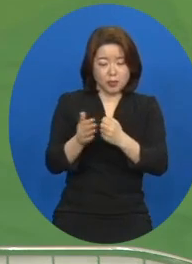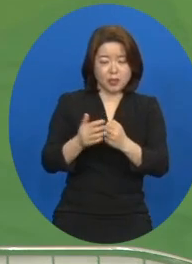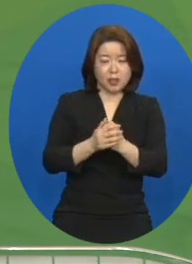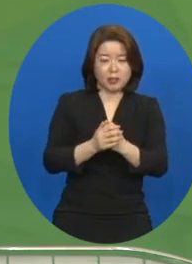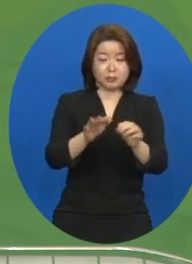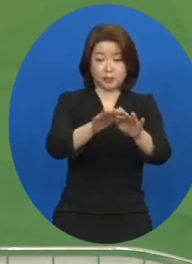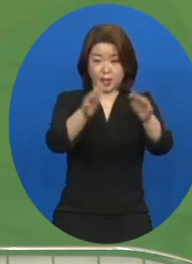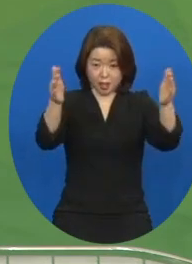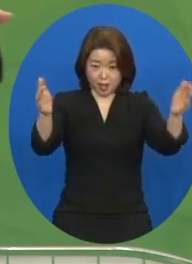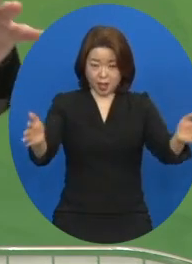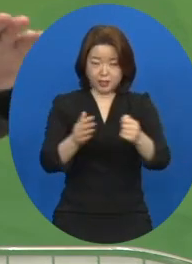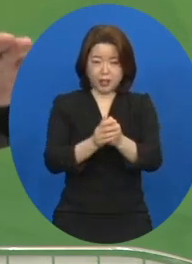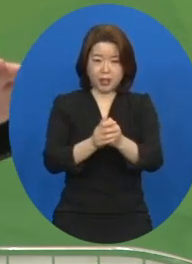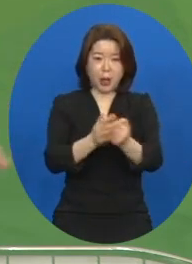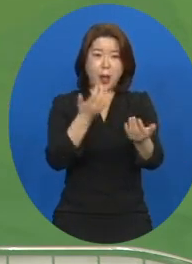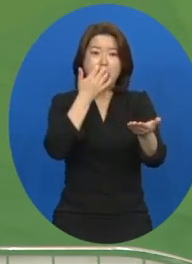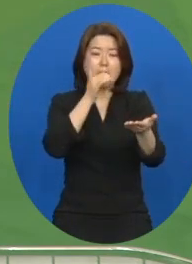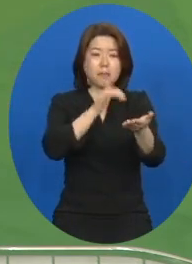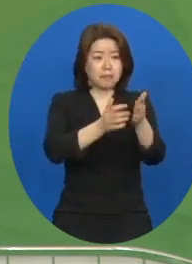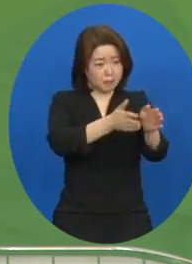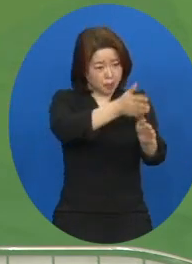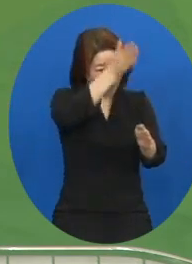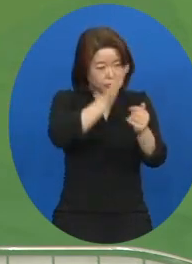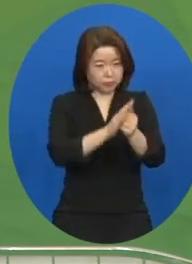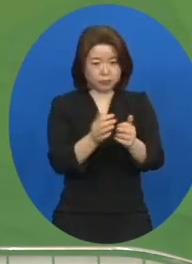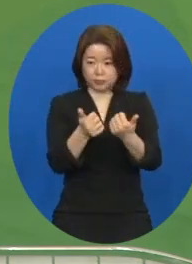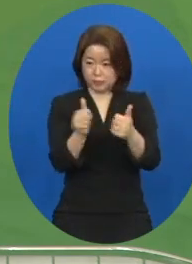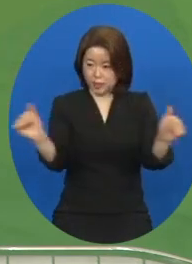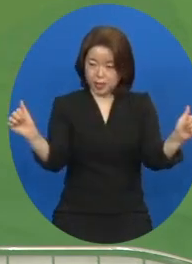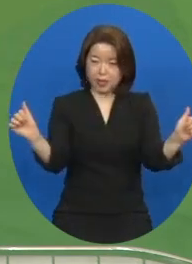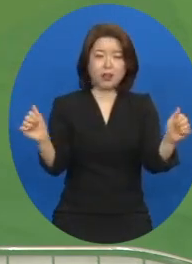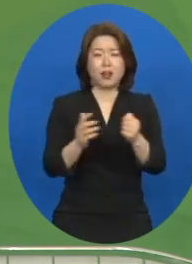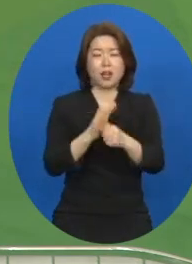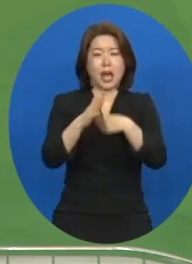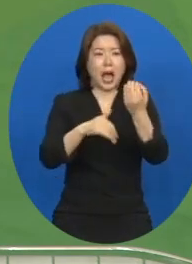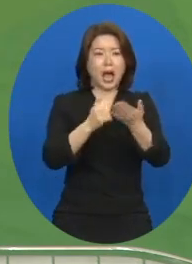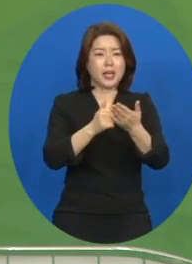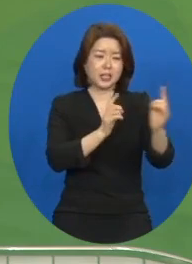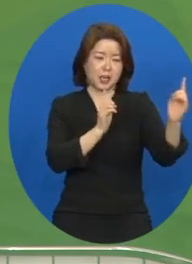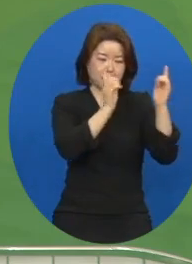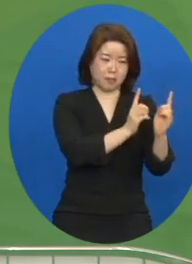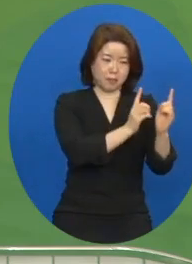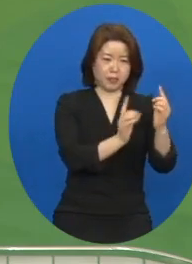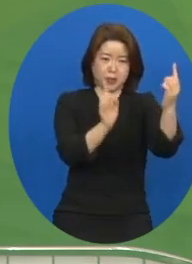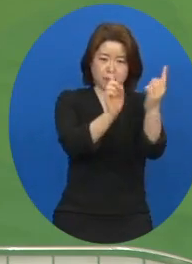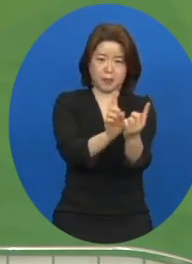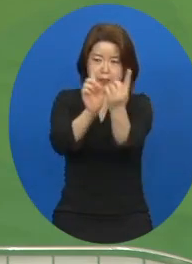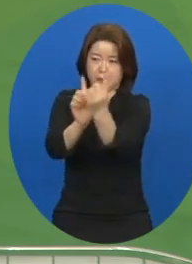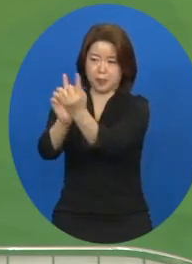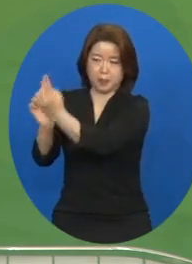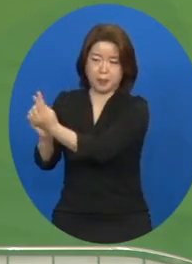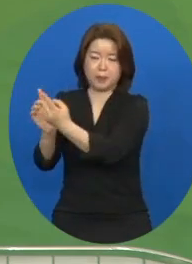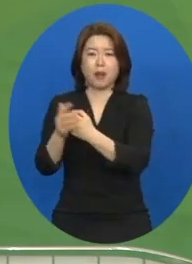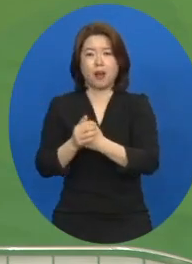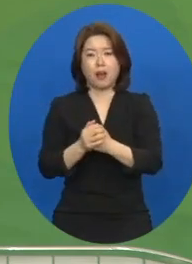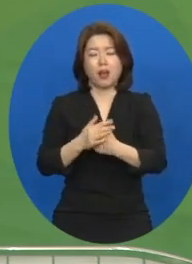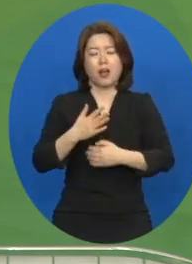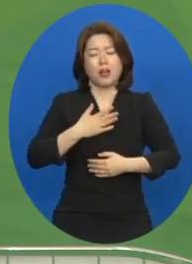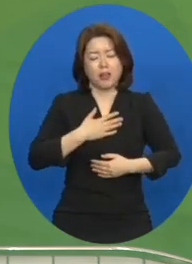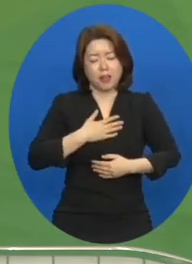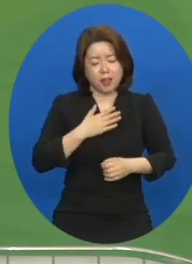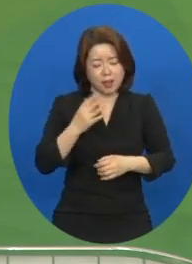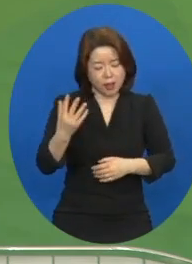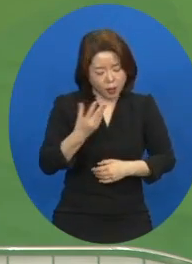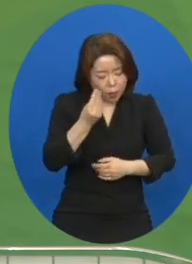강당에 다 벽을 향하여 돌아서서 하나님을 바라보고 우리를 거룩하게 해주세요. 나를 거룩하게